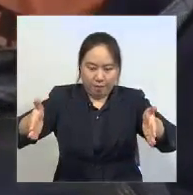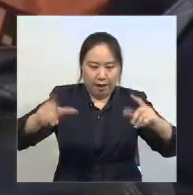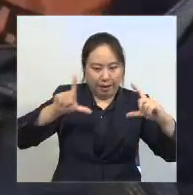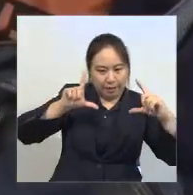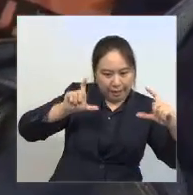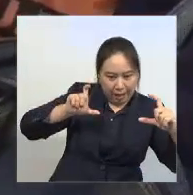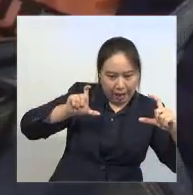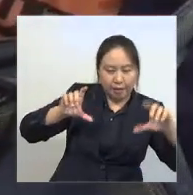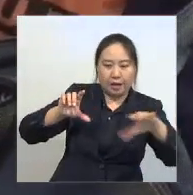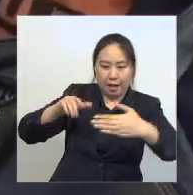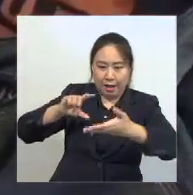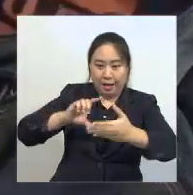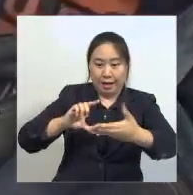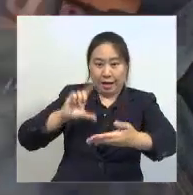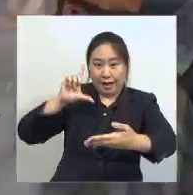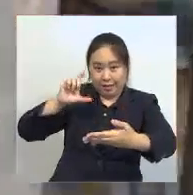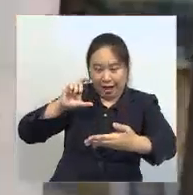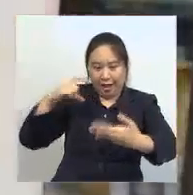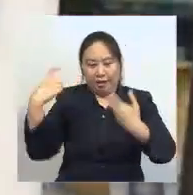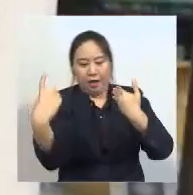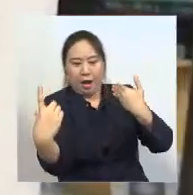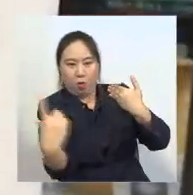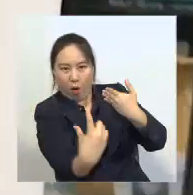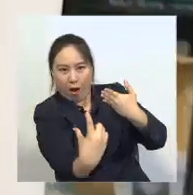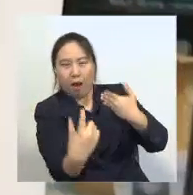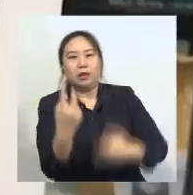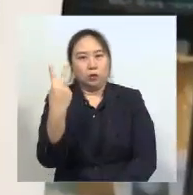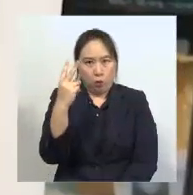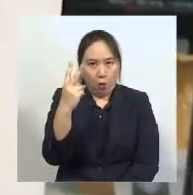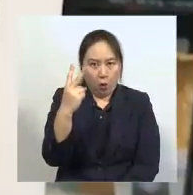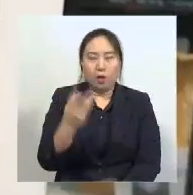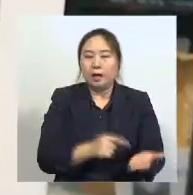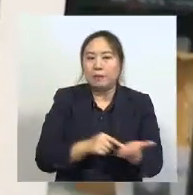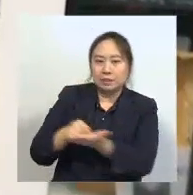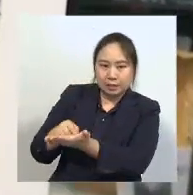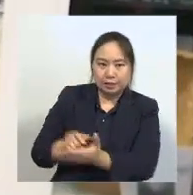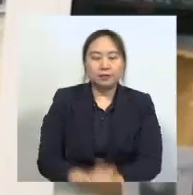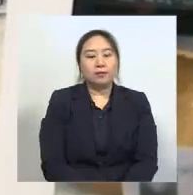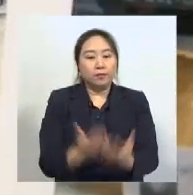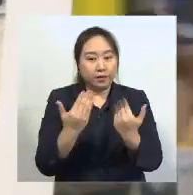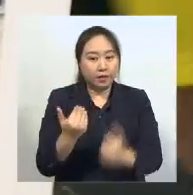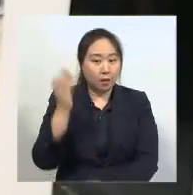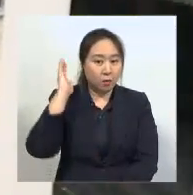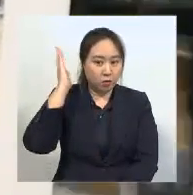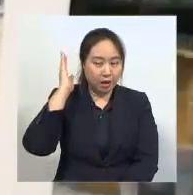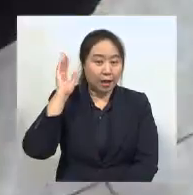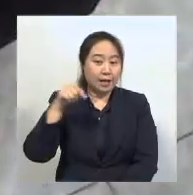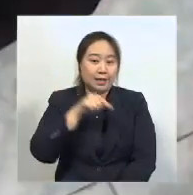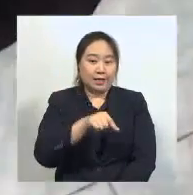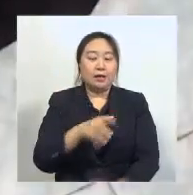ภาพนำมายืมประกอบคำขอขณะที่นายนิยมกำพลชาวประมงพื้นบ้านตำบลพังราช